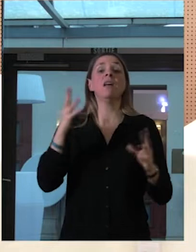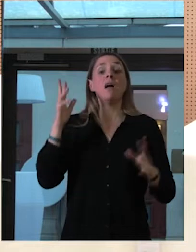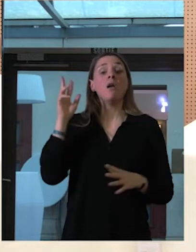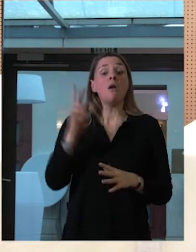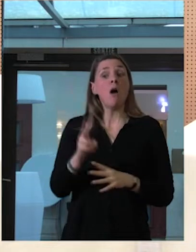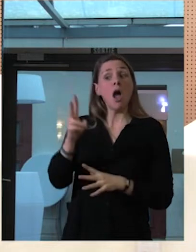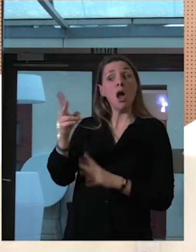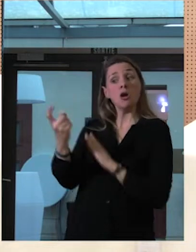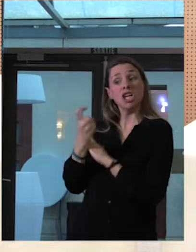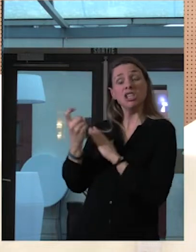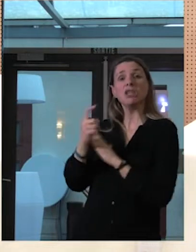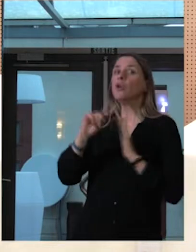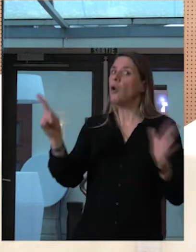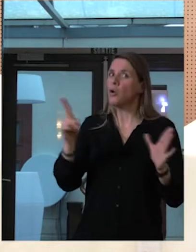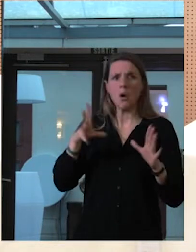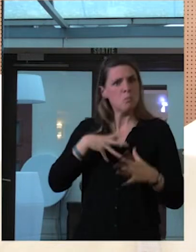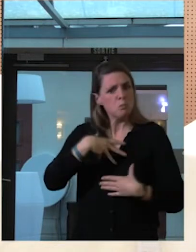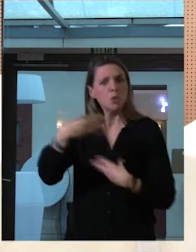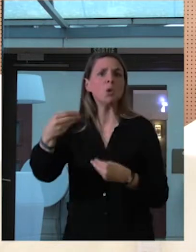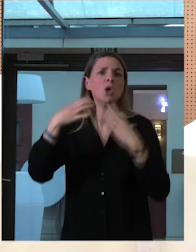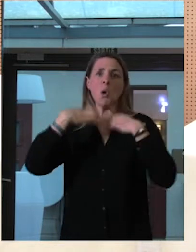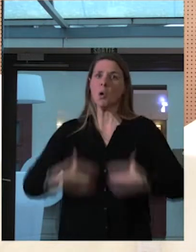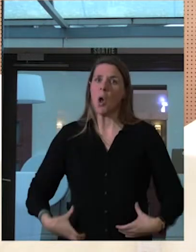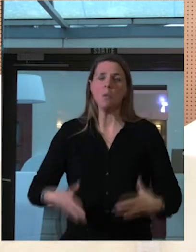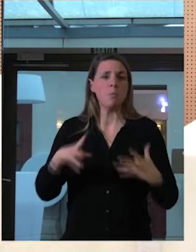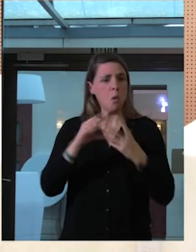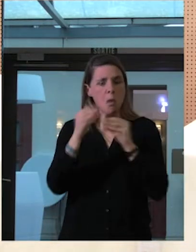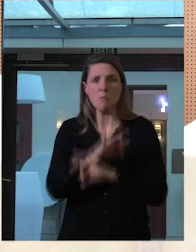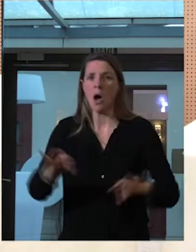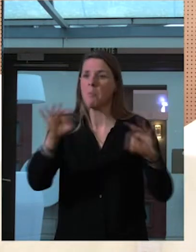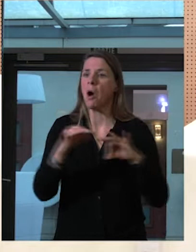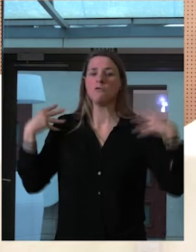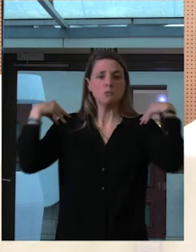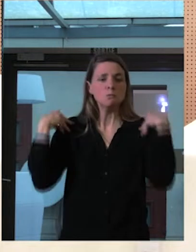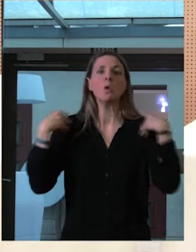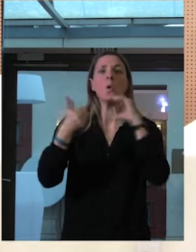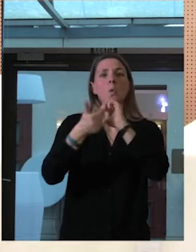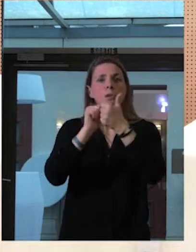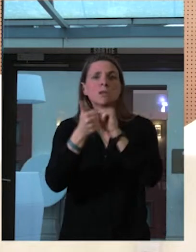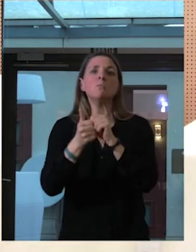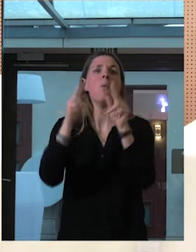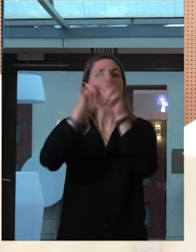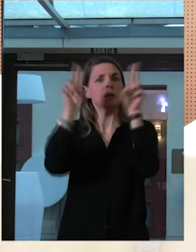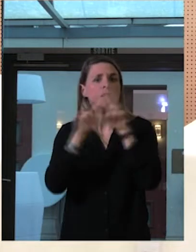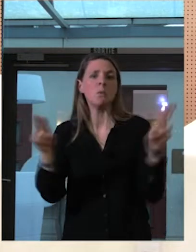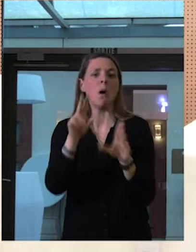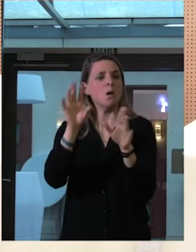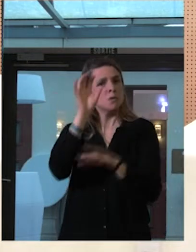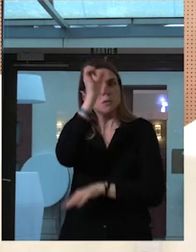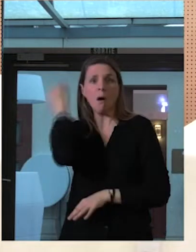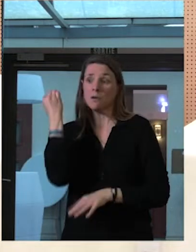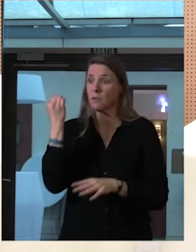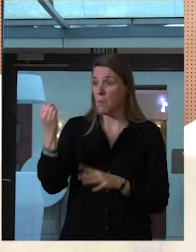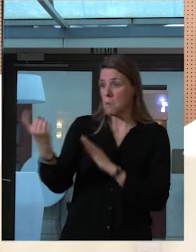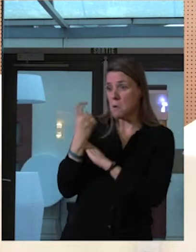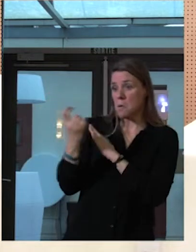type de remarques. J'ai tout de suite été très bien accueilli, que ce soit dans mon club ou dans les gymnases, pendant les compétitions internationales, les stages. J'ai pas eu de remarques à ce